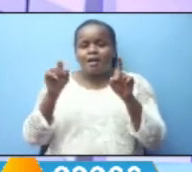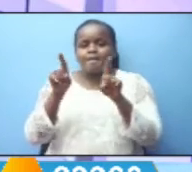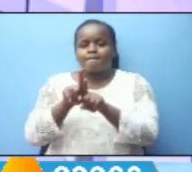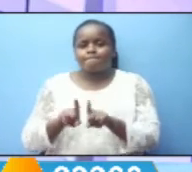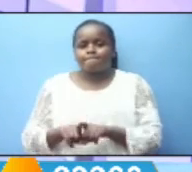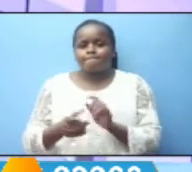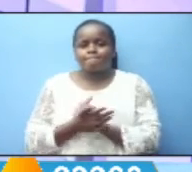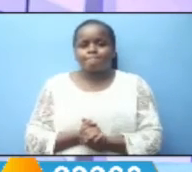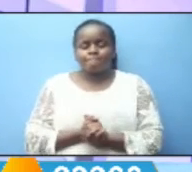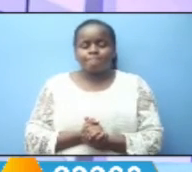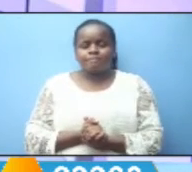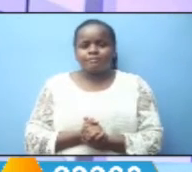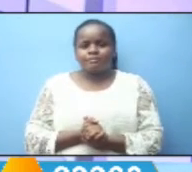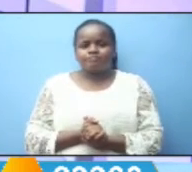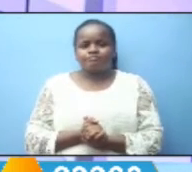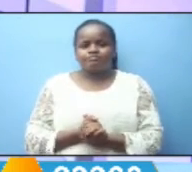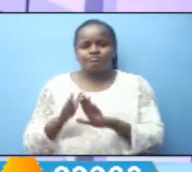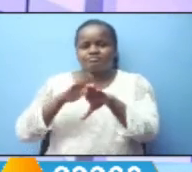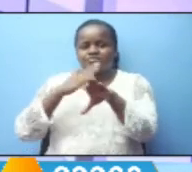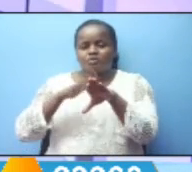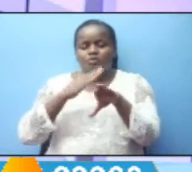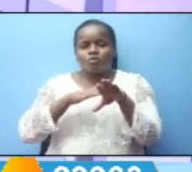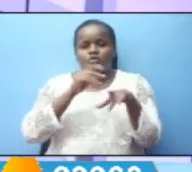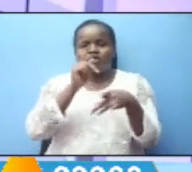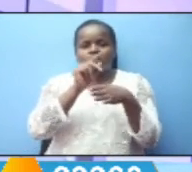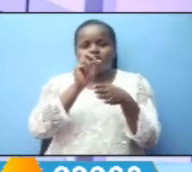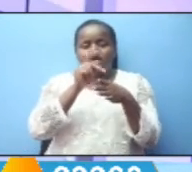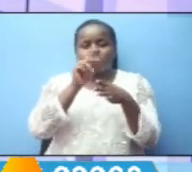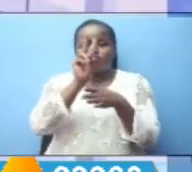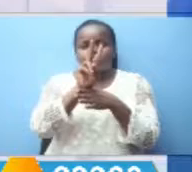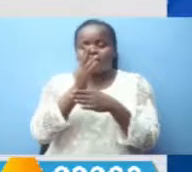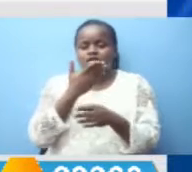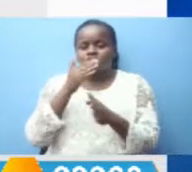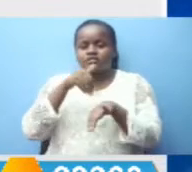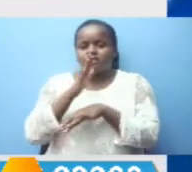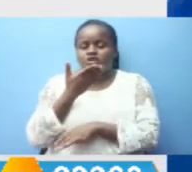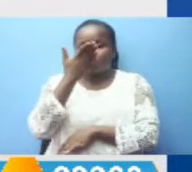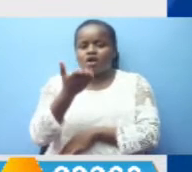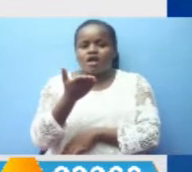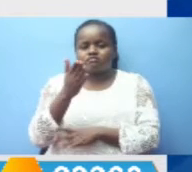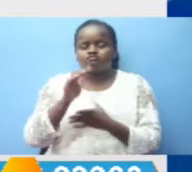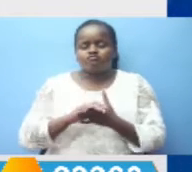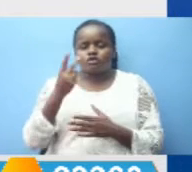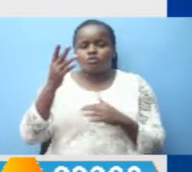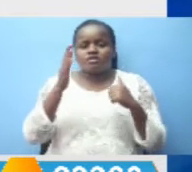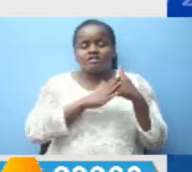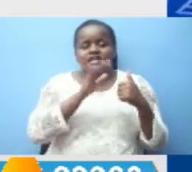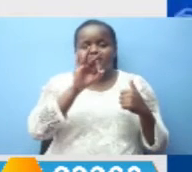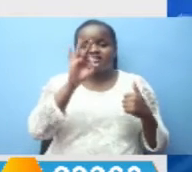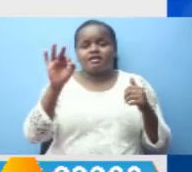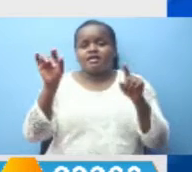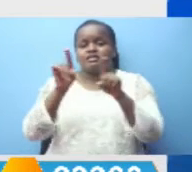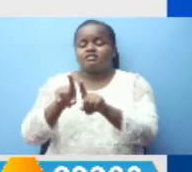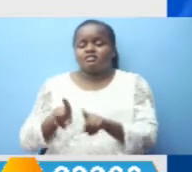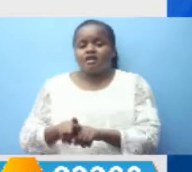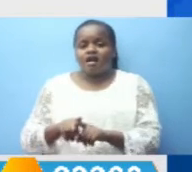Ahurithagia kiheime. Ubataire Ahurithagia kiheime. Ukoro kidumira mashokio maku kure wa 23933. Odomu na kure